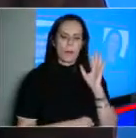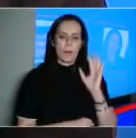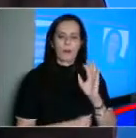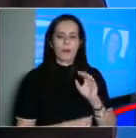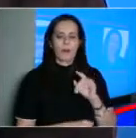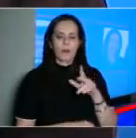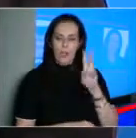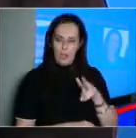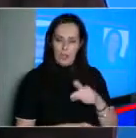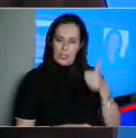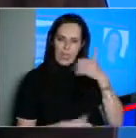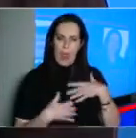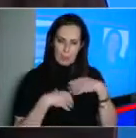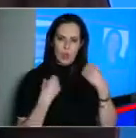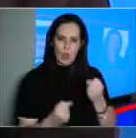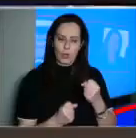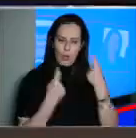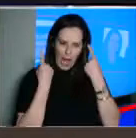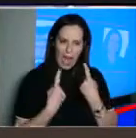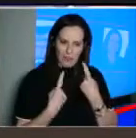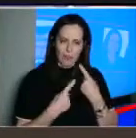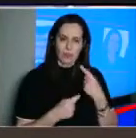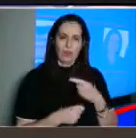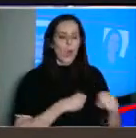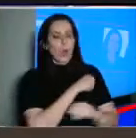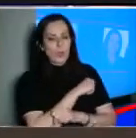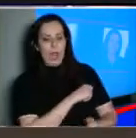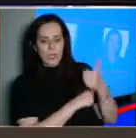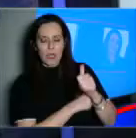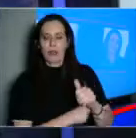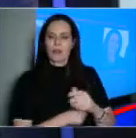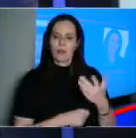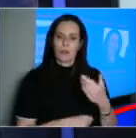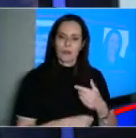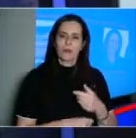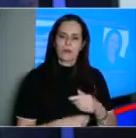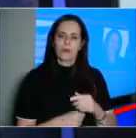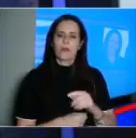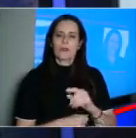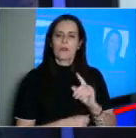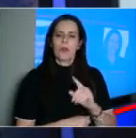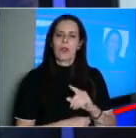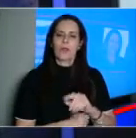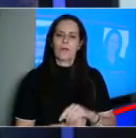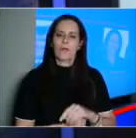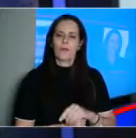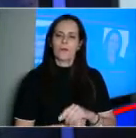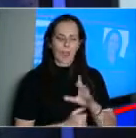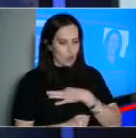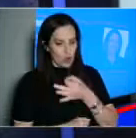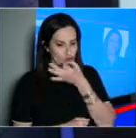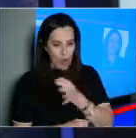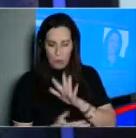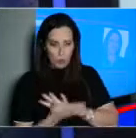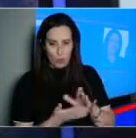בריאות. יש לנו שר בריאות חרדי. סגן שר, הוא לא שר. נכון, הוא היה שר, חזר לסגן שר. אבל אני אשאל את השאלה